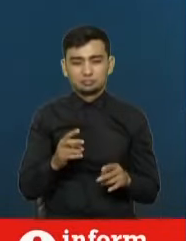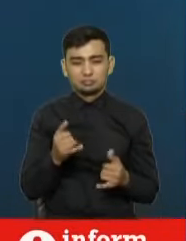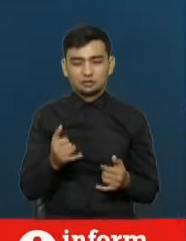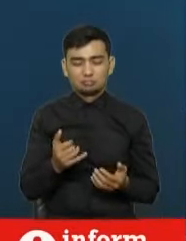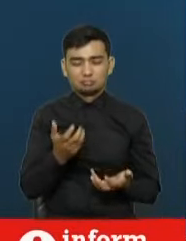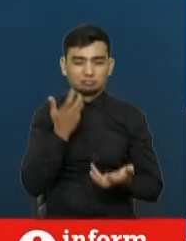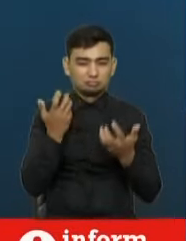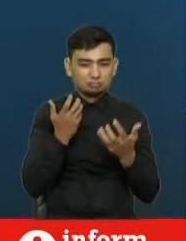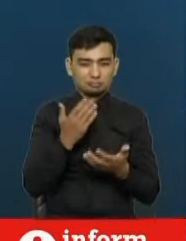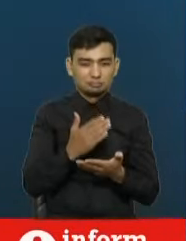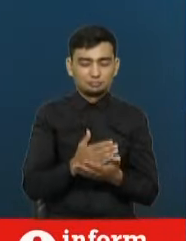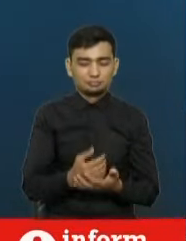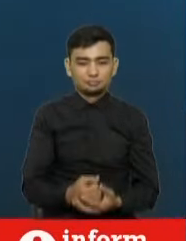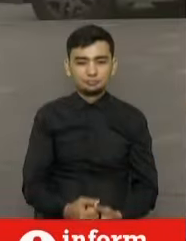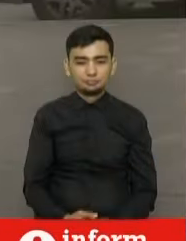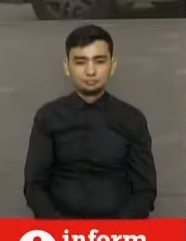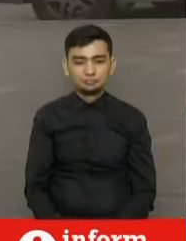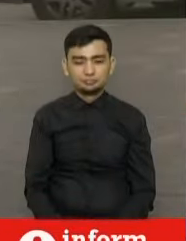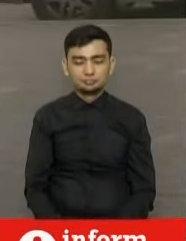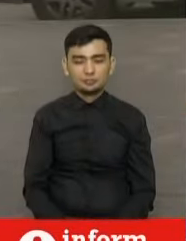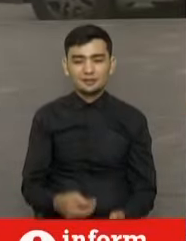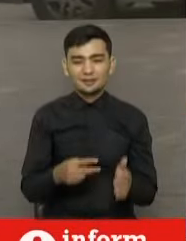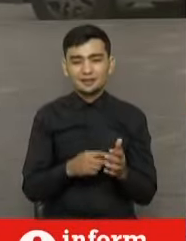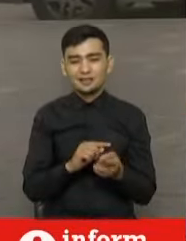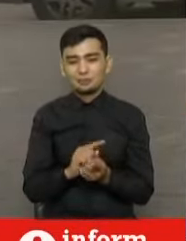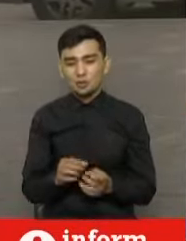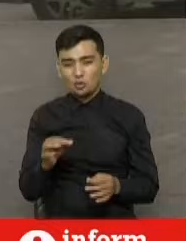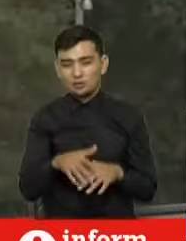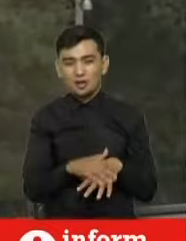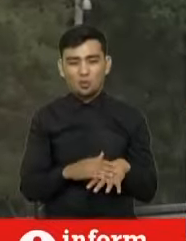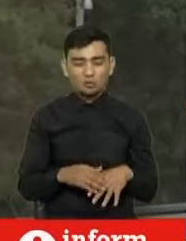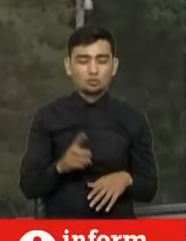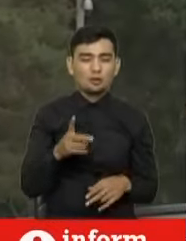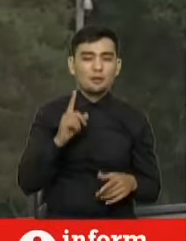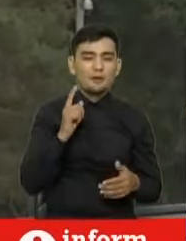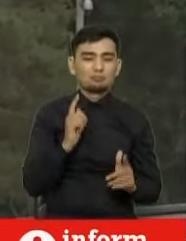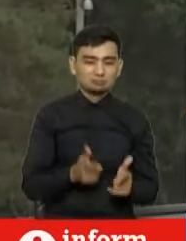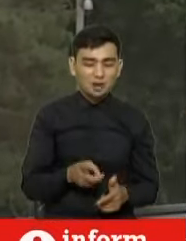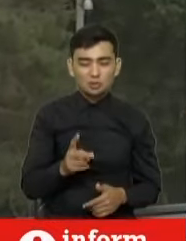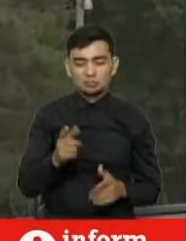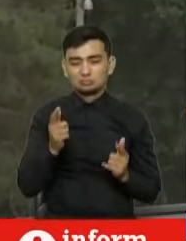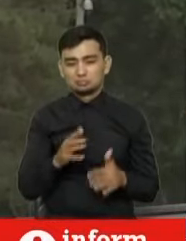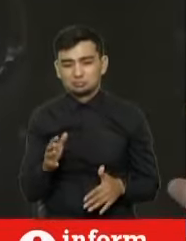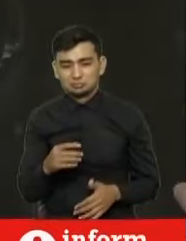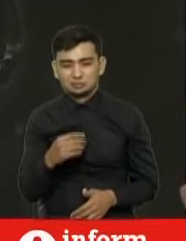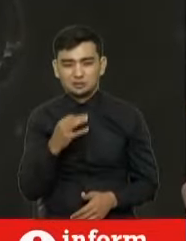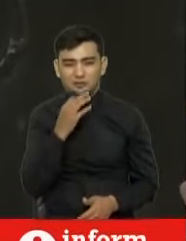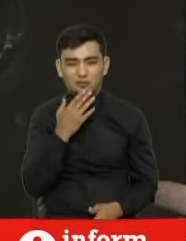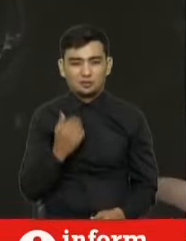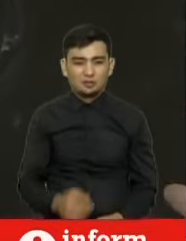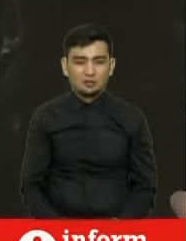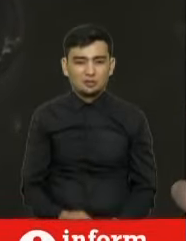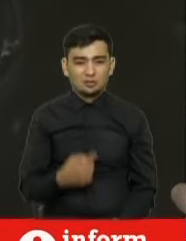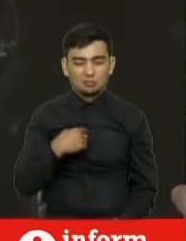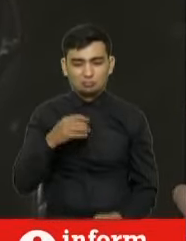енді қарастырып жатыр. Ал бағаның өзгеруіне халықтың бірі келіскенмен енді бірінің көңілі толмайды. Дұрыс емес деп